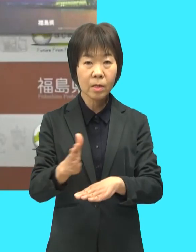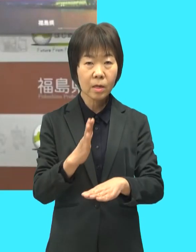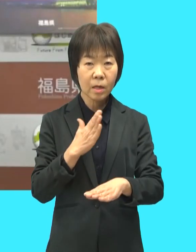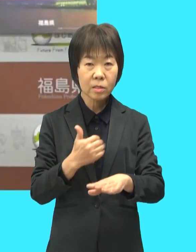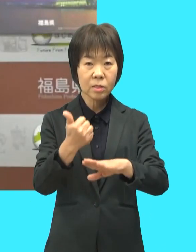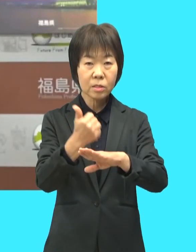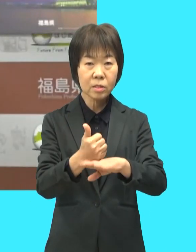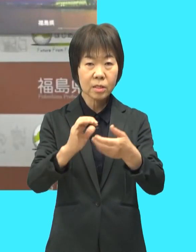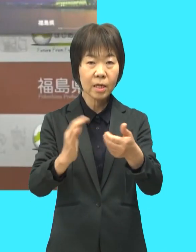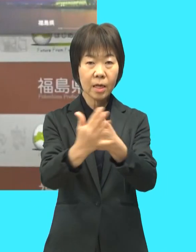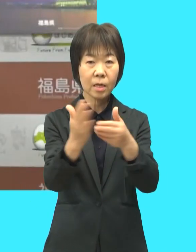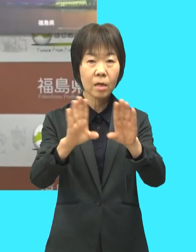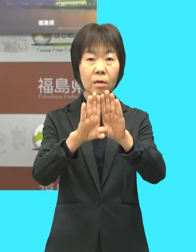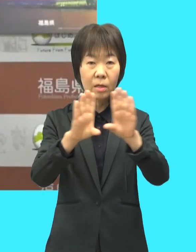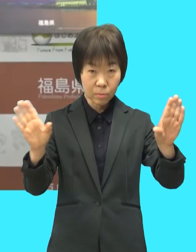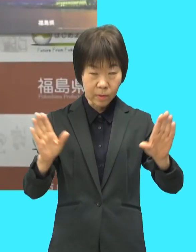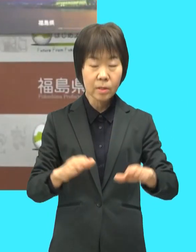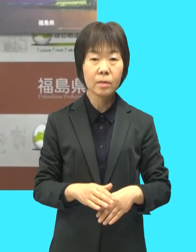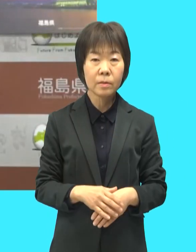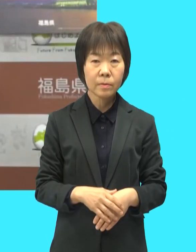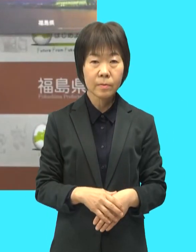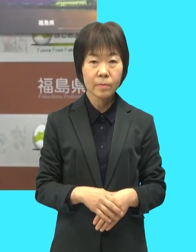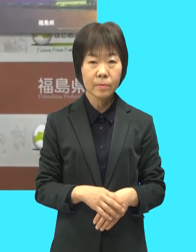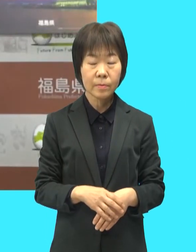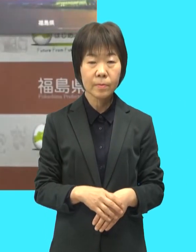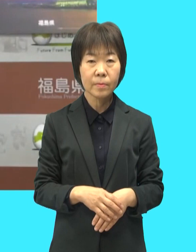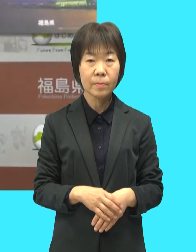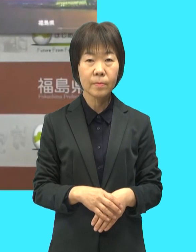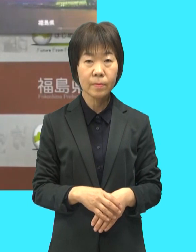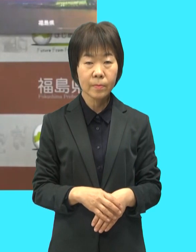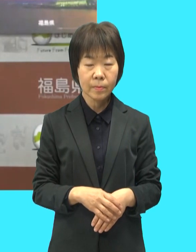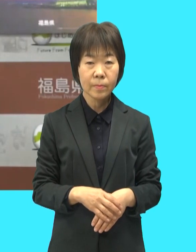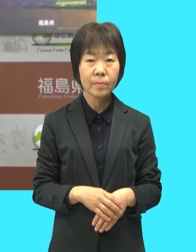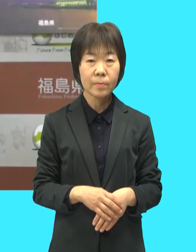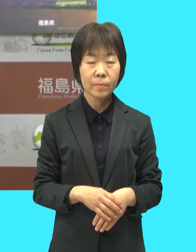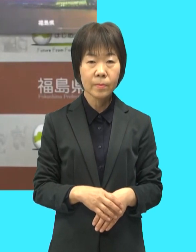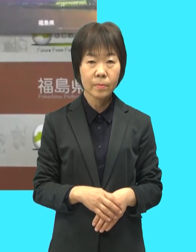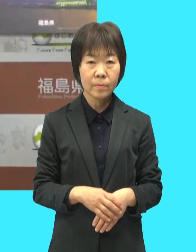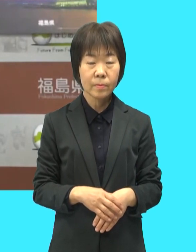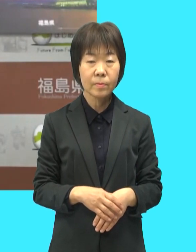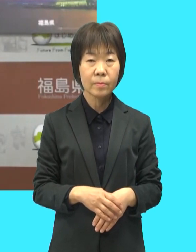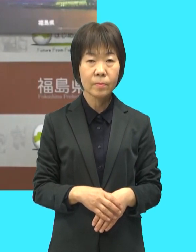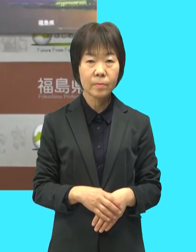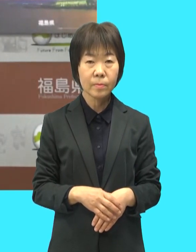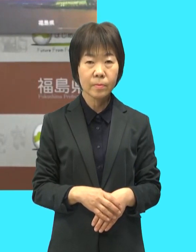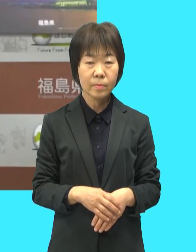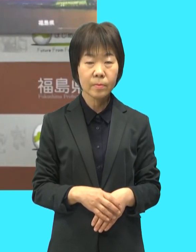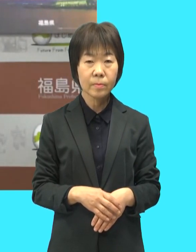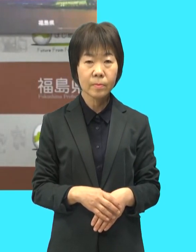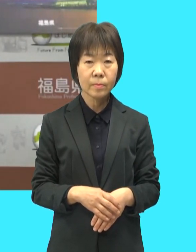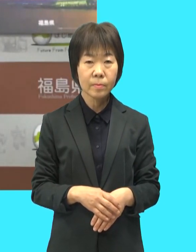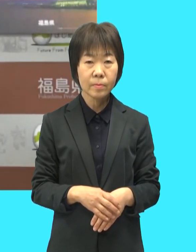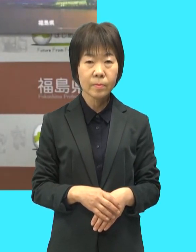では地域定例記者会見を始めます、ご質問のある方は挙手の上社名とお名前をおっしゃってからお願いします。ご質問のある方、あ、じゃあ前から2列目。